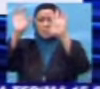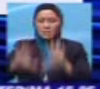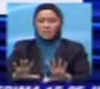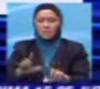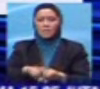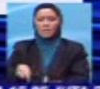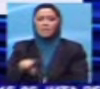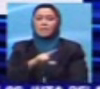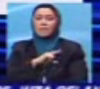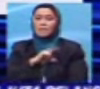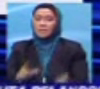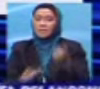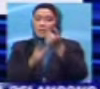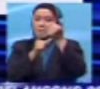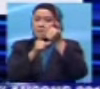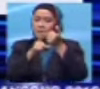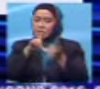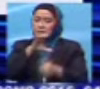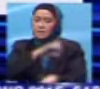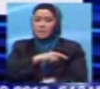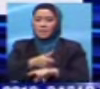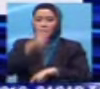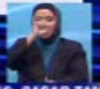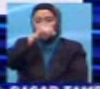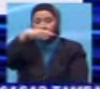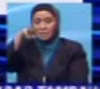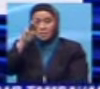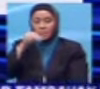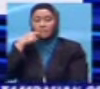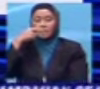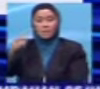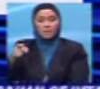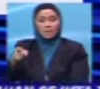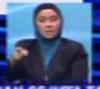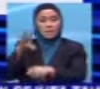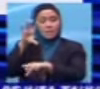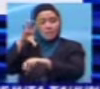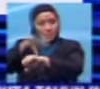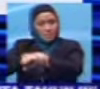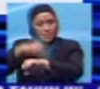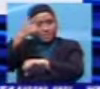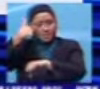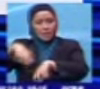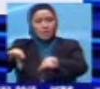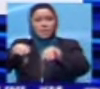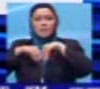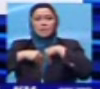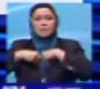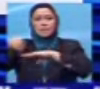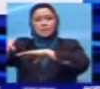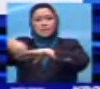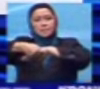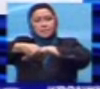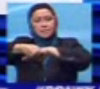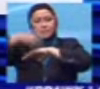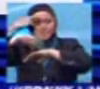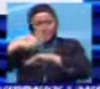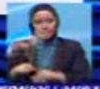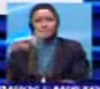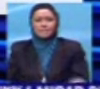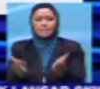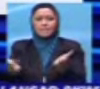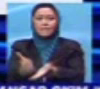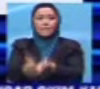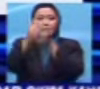Operasi SPRM Dato' Azam Baki mengesahkan suspek ditangkap bersabit kes menerima wang suapan sebagai dorongan untuk membantu